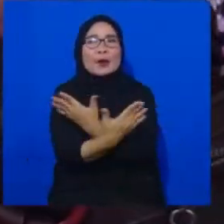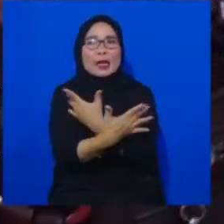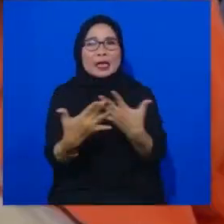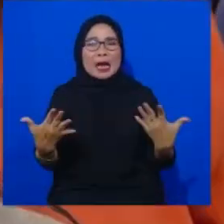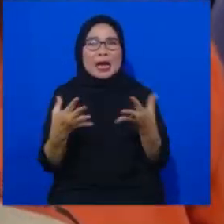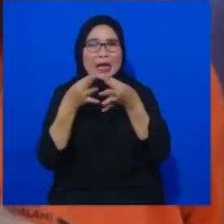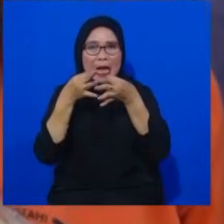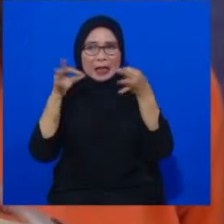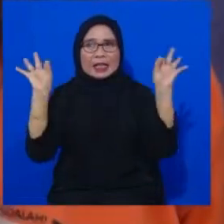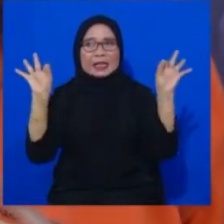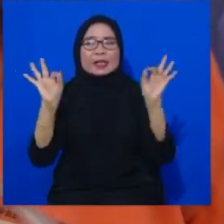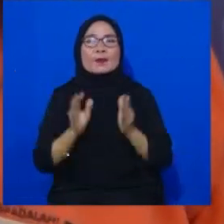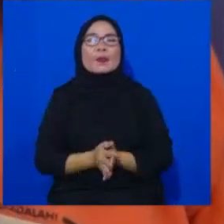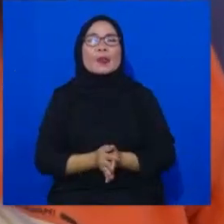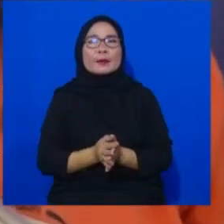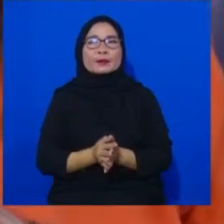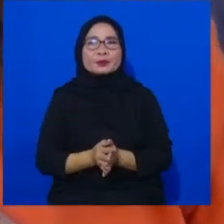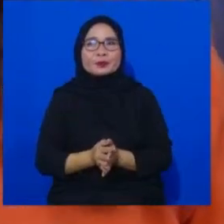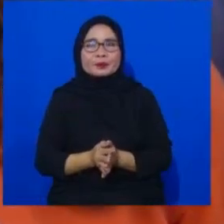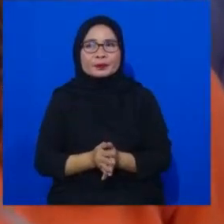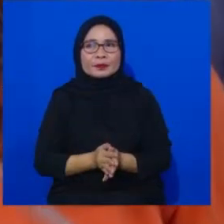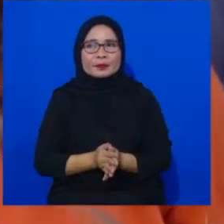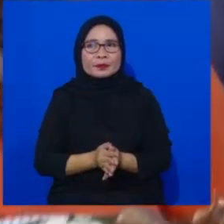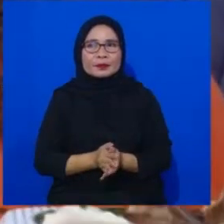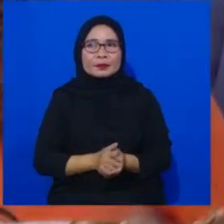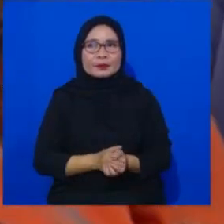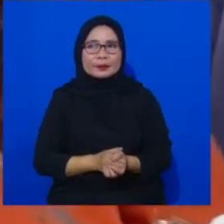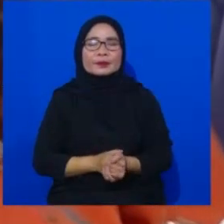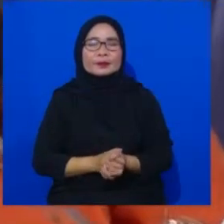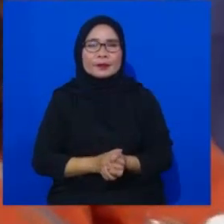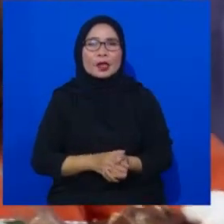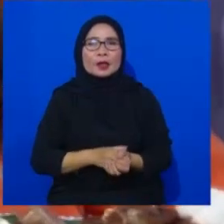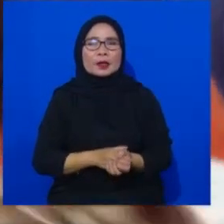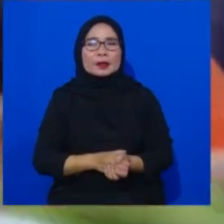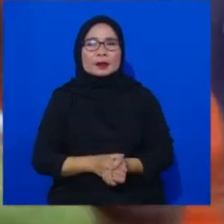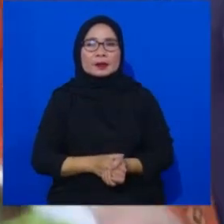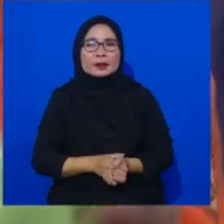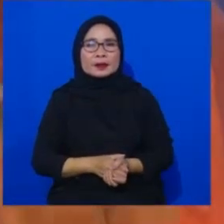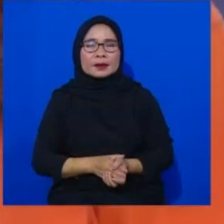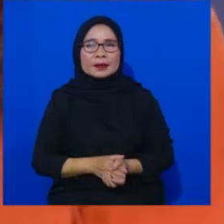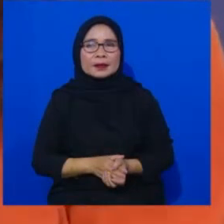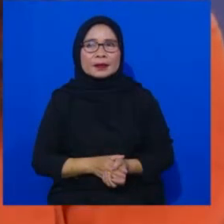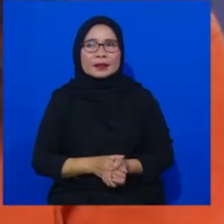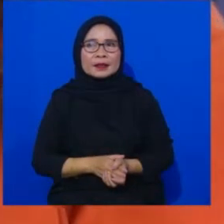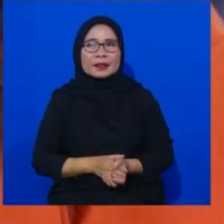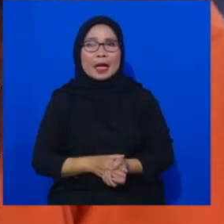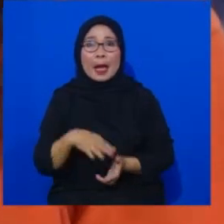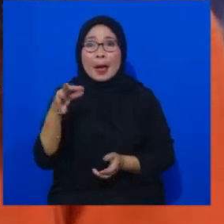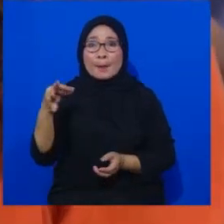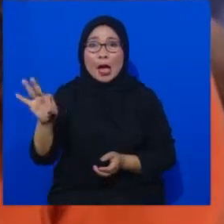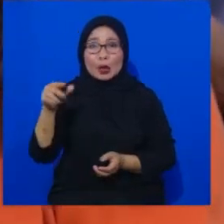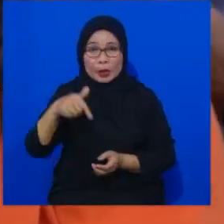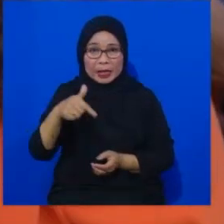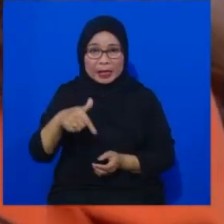Mantapnya gimana? Pesta rakyat dari Jadi Kota Mojokerto yang ke-105 di alun-alun Giran Haji. Baru kali ini tuh sudah